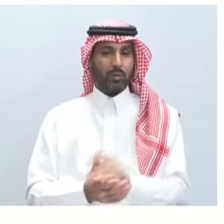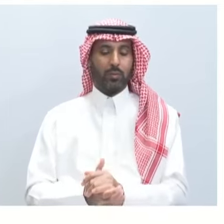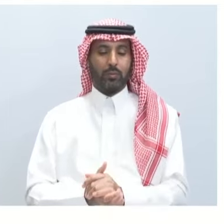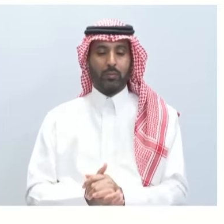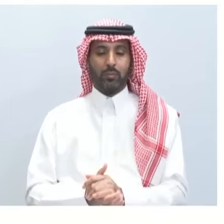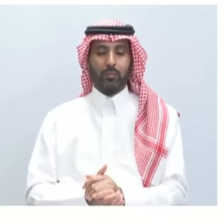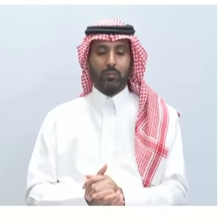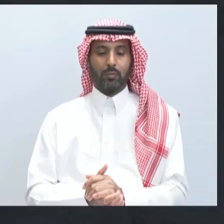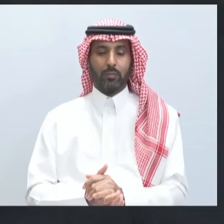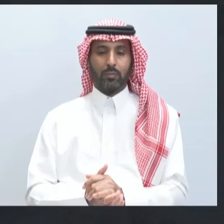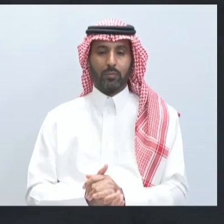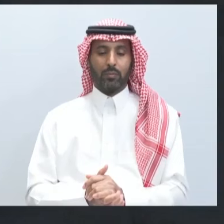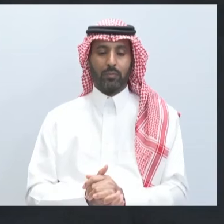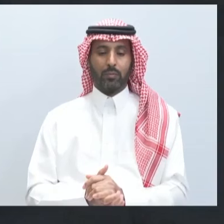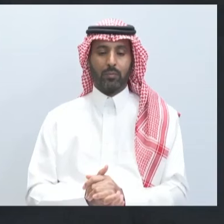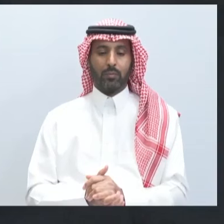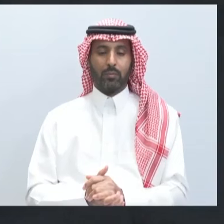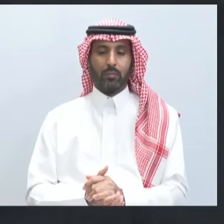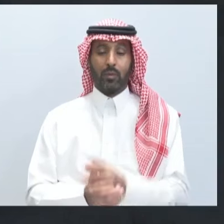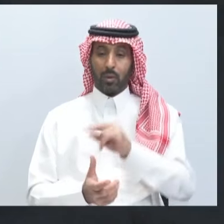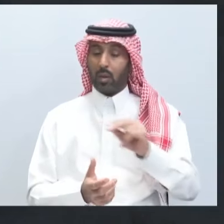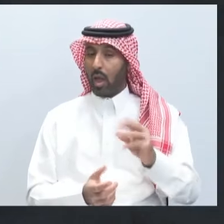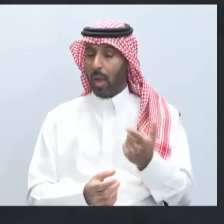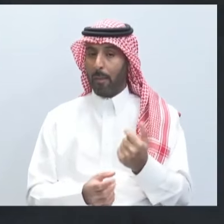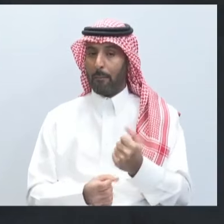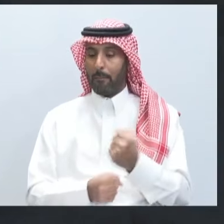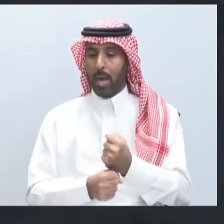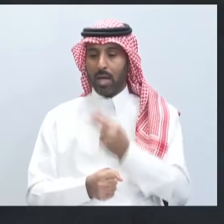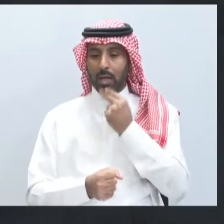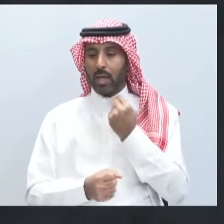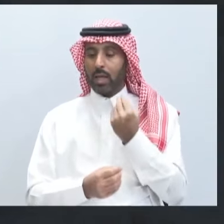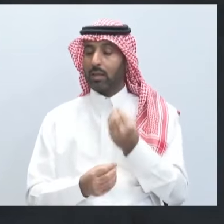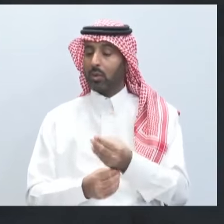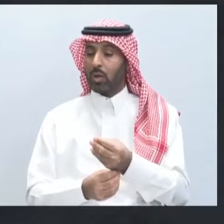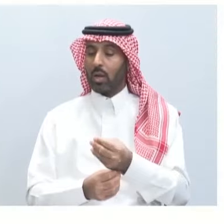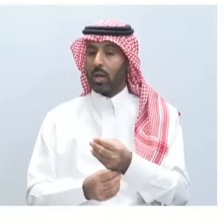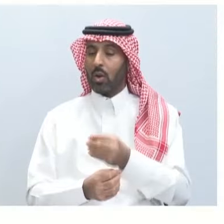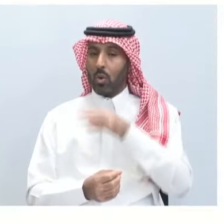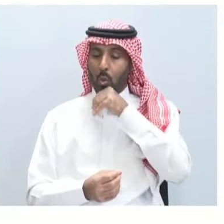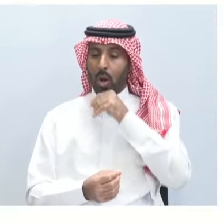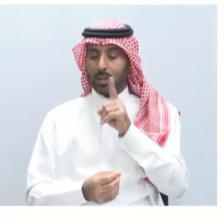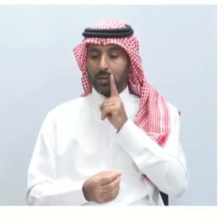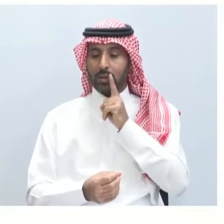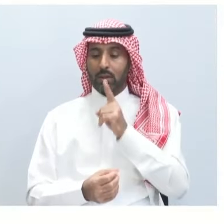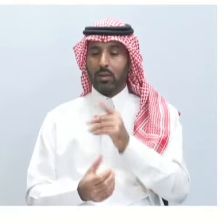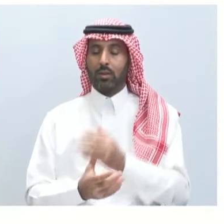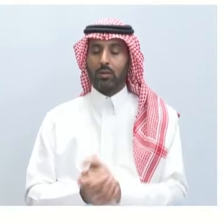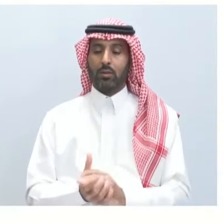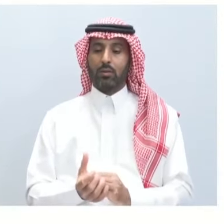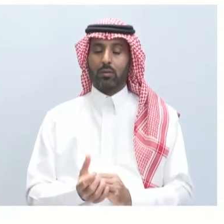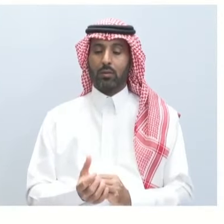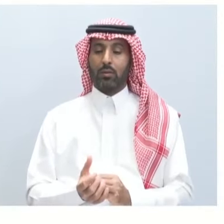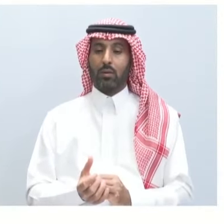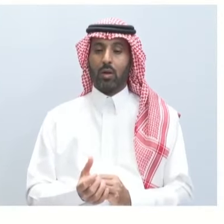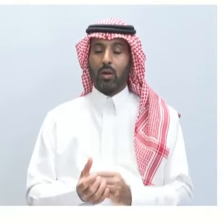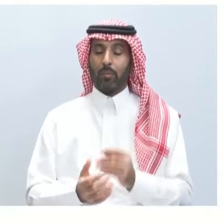الاعمال من يستطيع ان يضرب امثالا ان يضرب ا بعض الصور التي لو قام